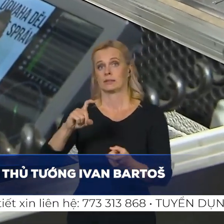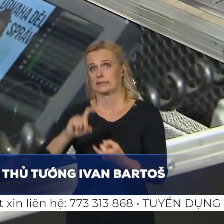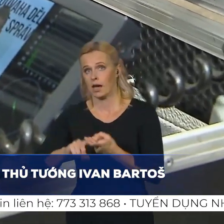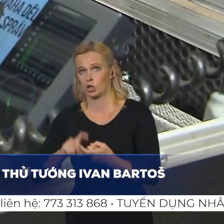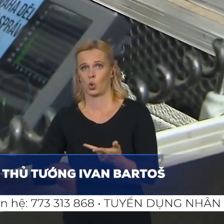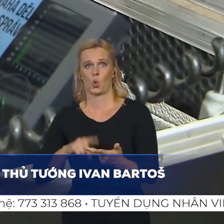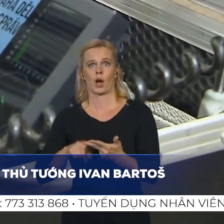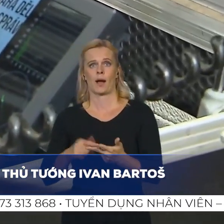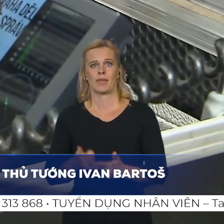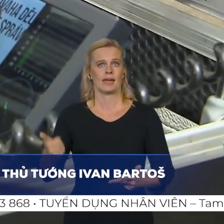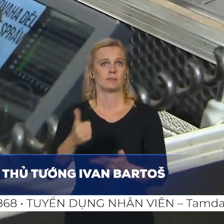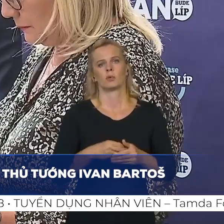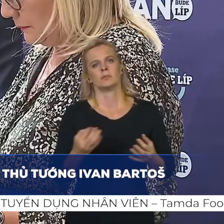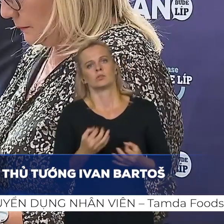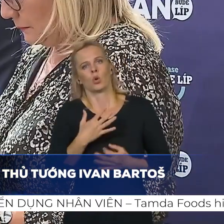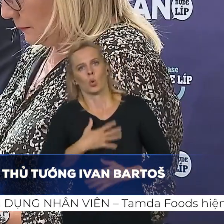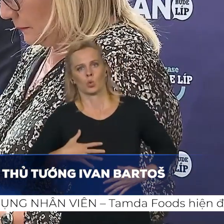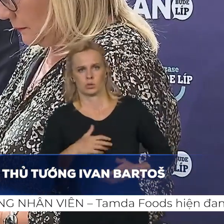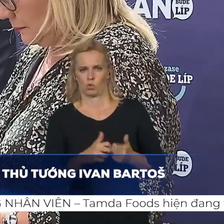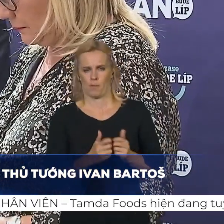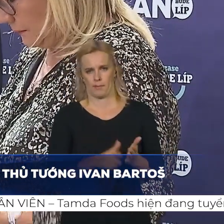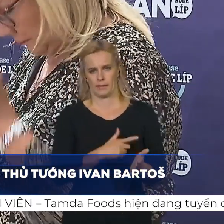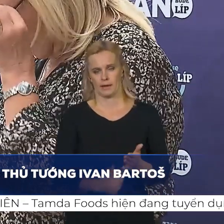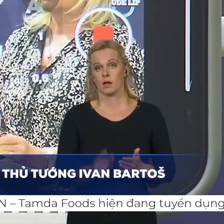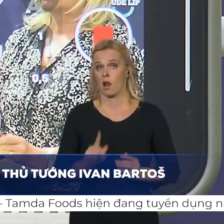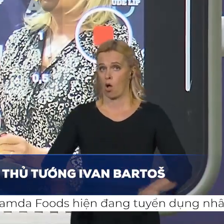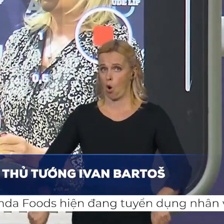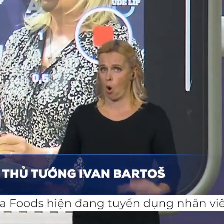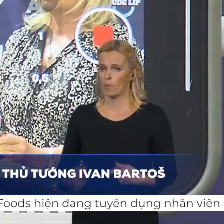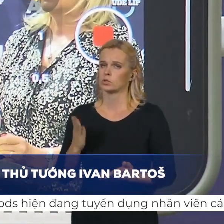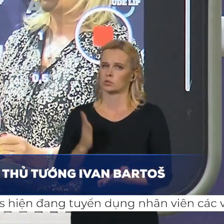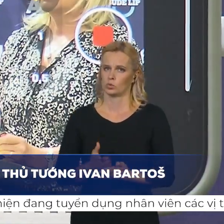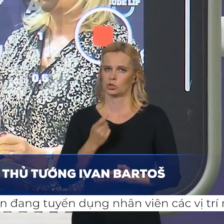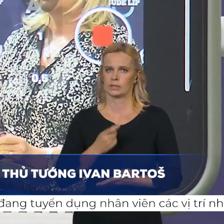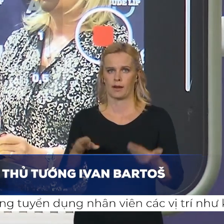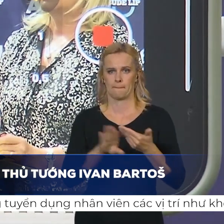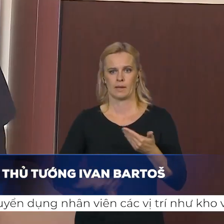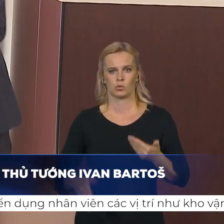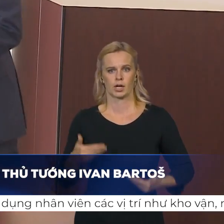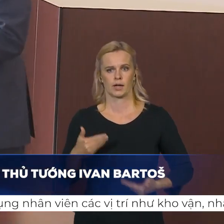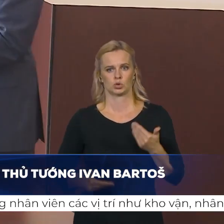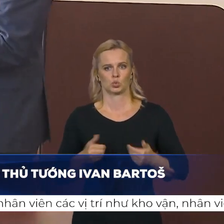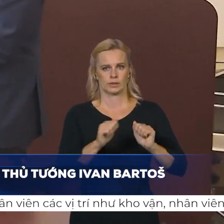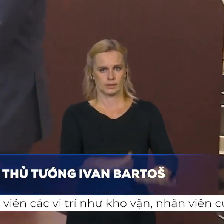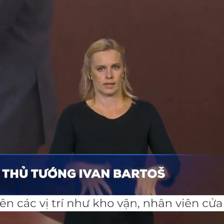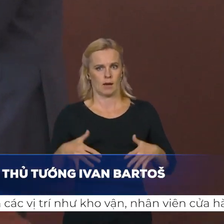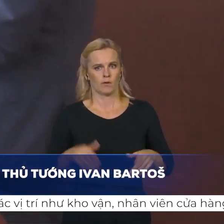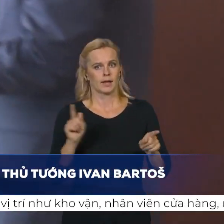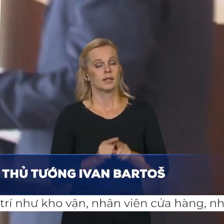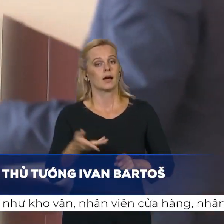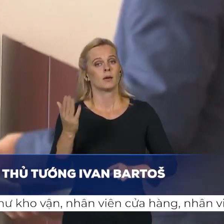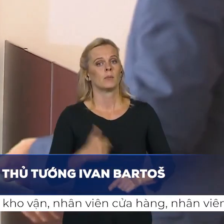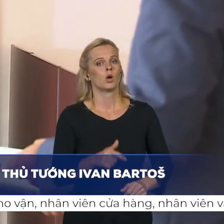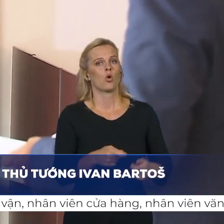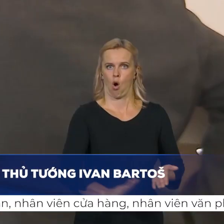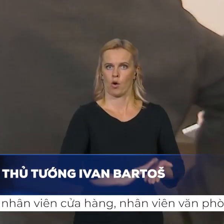đề trong việc số hóa quản lý xây dựng. Phó chủ tịch thứ nhất của phe đối lập Arno Karahavlicek cho rằng đáng lẽ việc này phải diễn ra